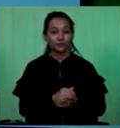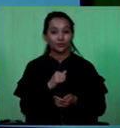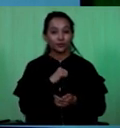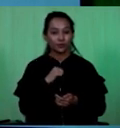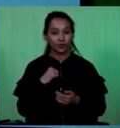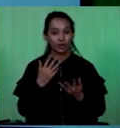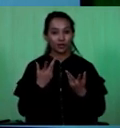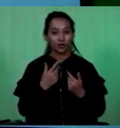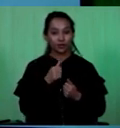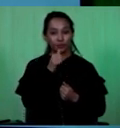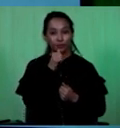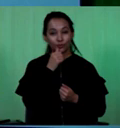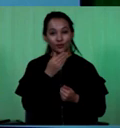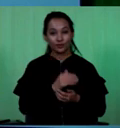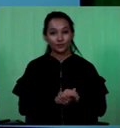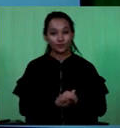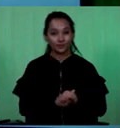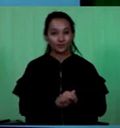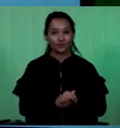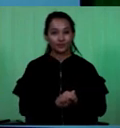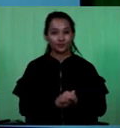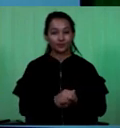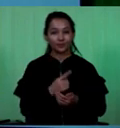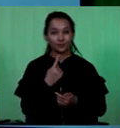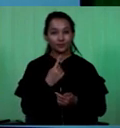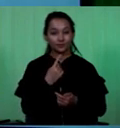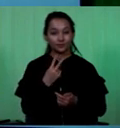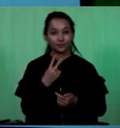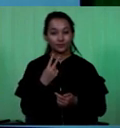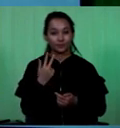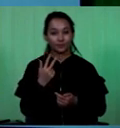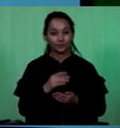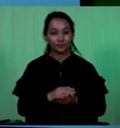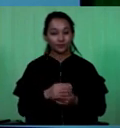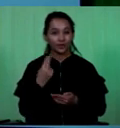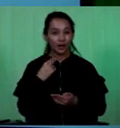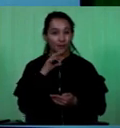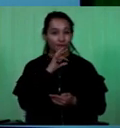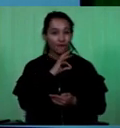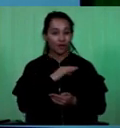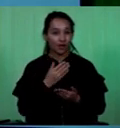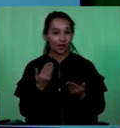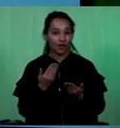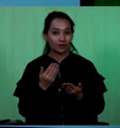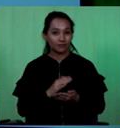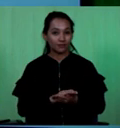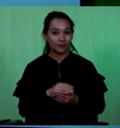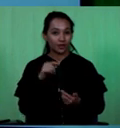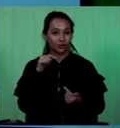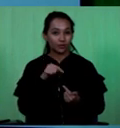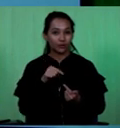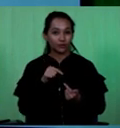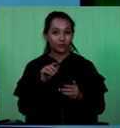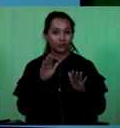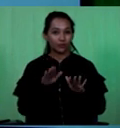O'zingiz bir hisoblab ko'ring-chi. 1, 2, 3 sonlaridan qaysi biri X ning